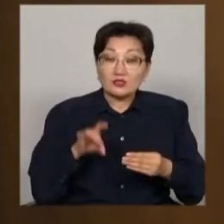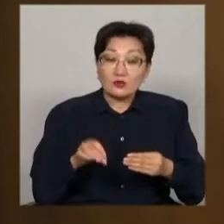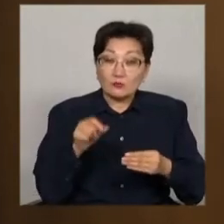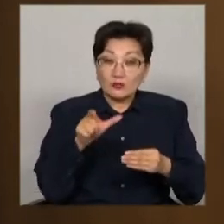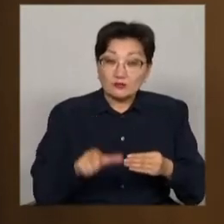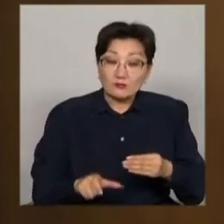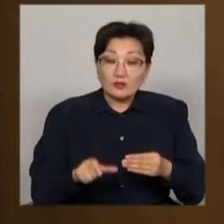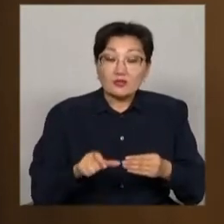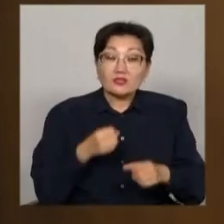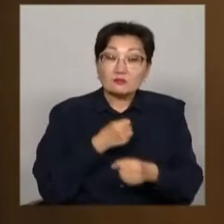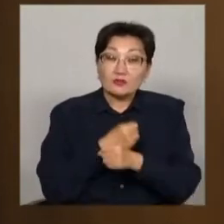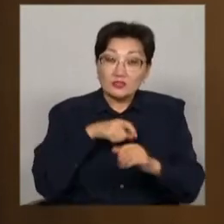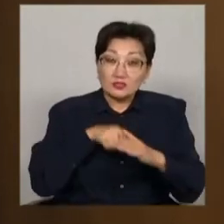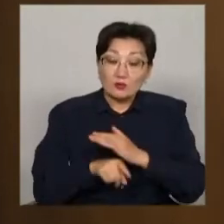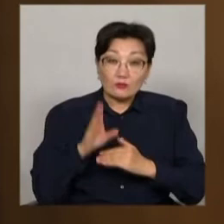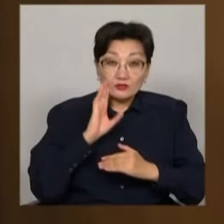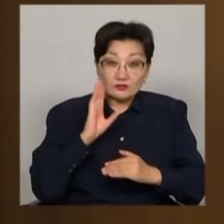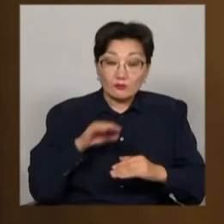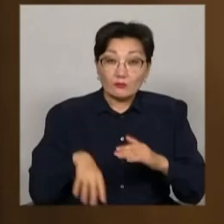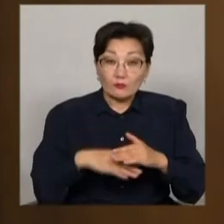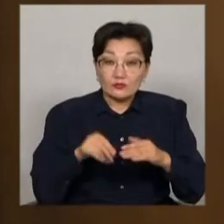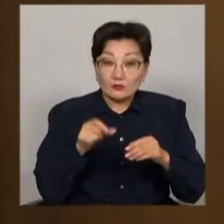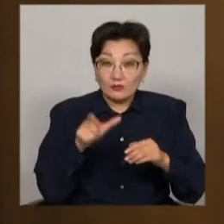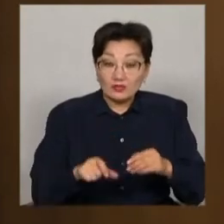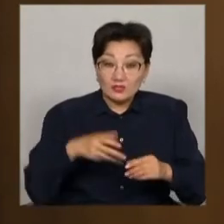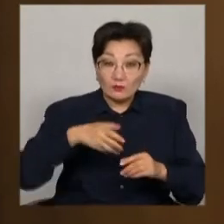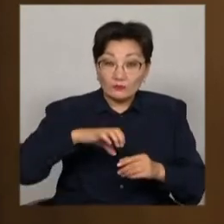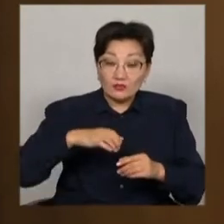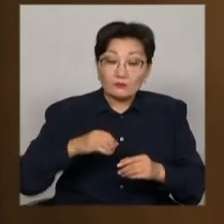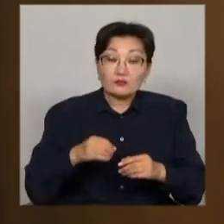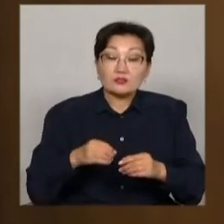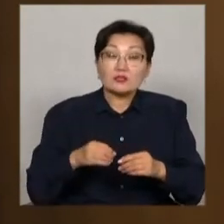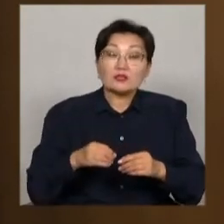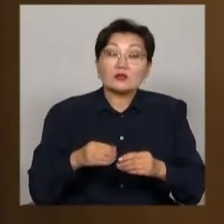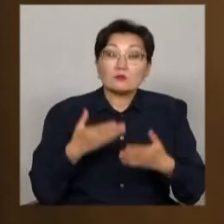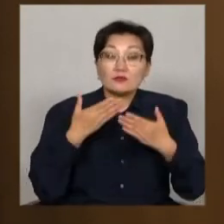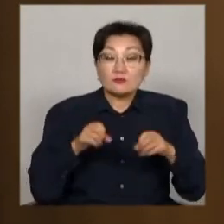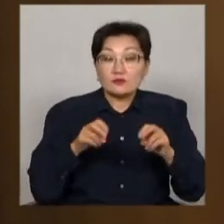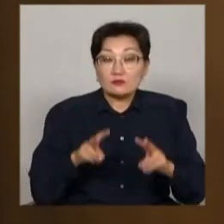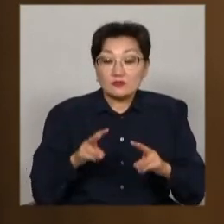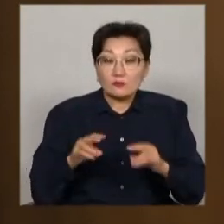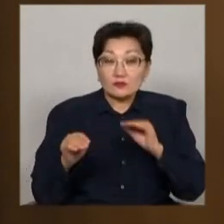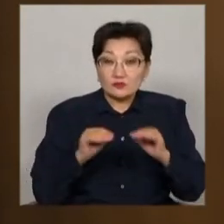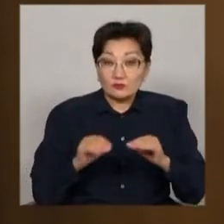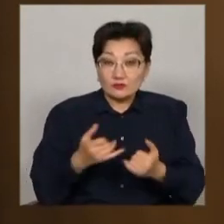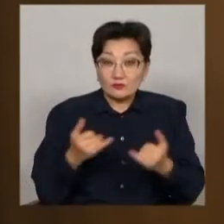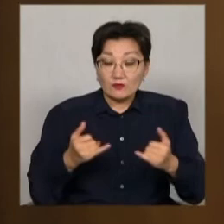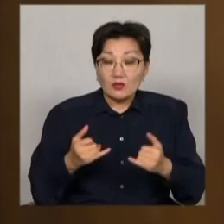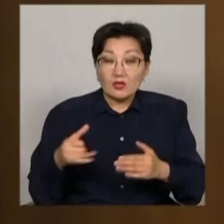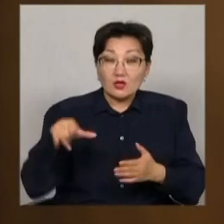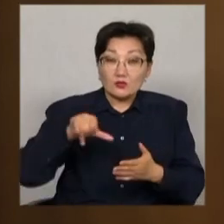спиртосодержащей жидкостью а также пустая тара крышки концентрат ароматизатора и специальное устройство для розлива